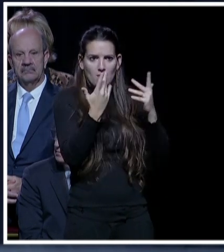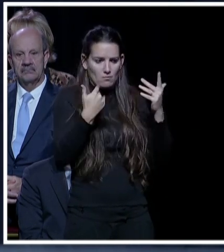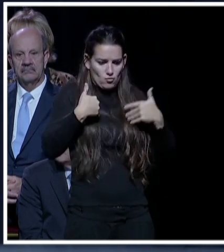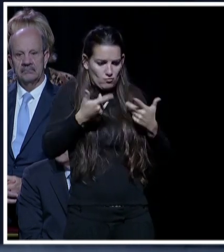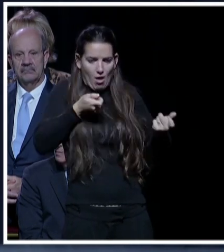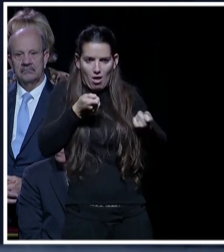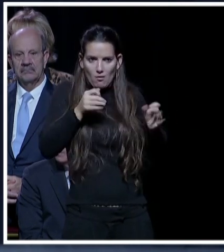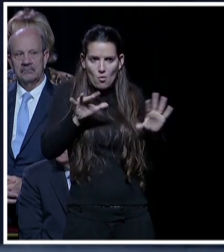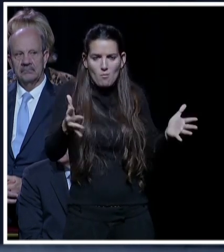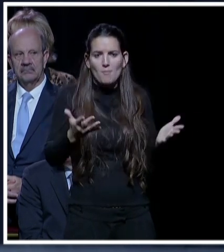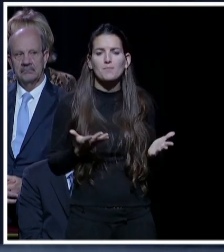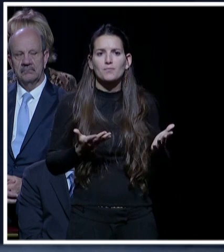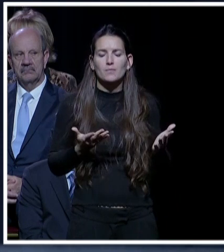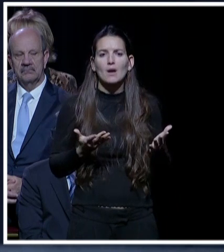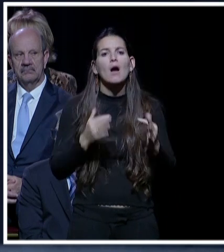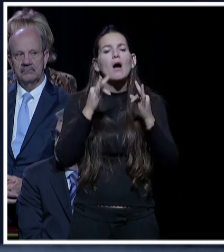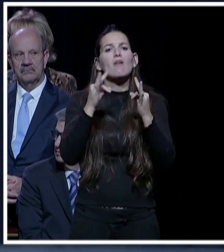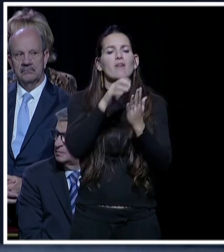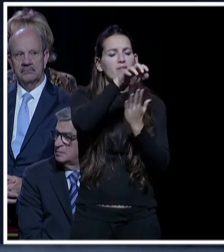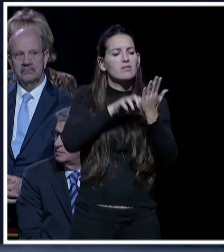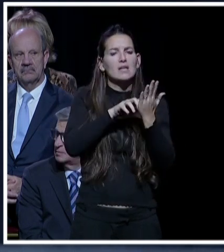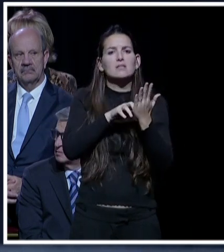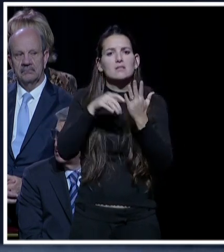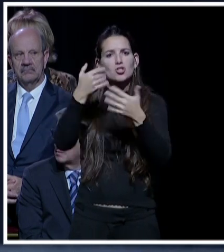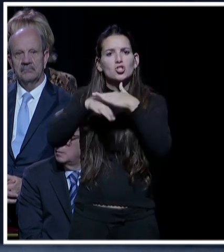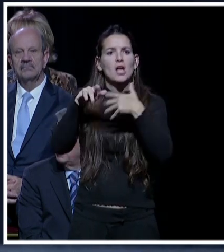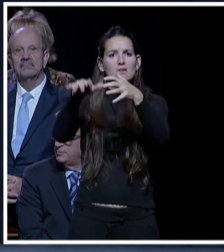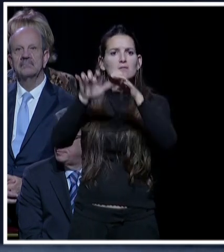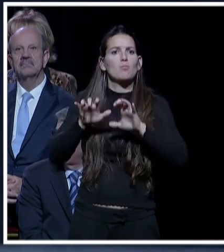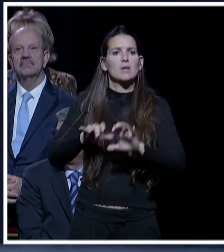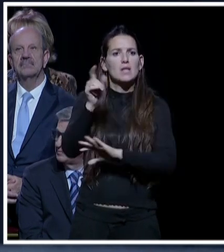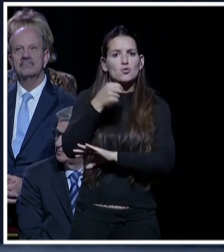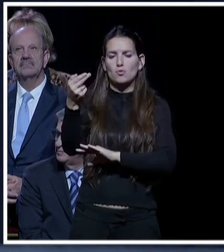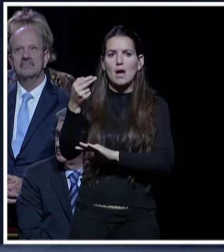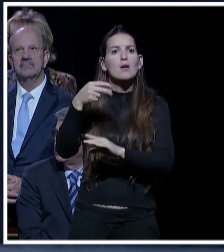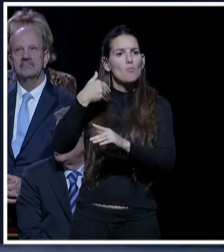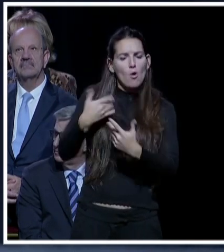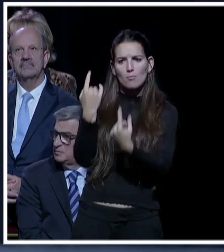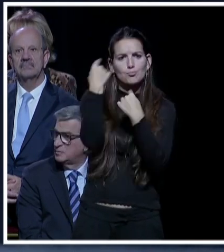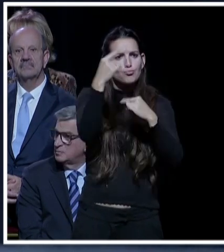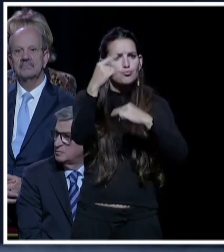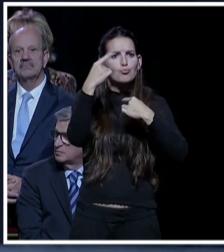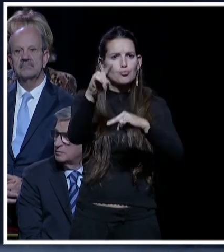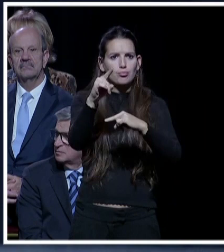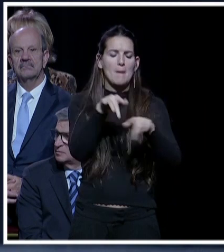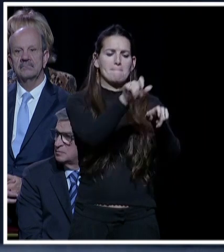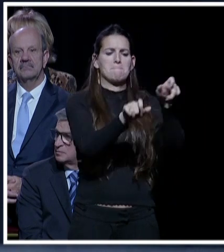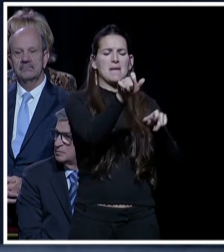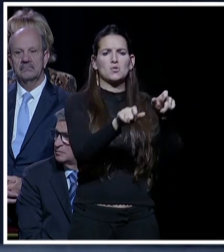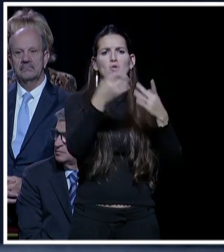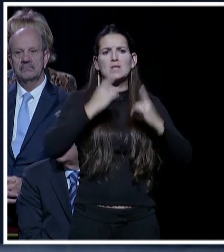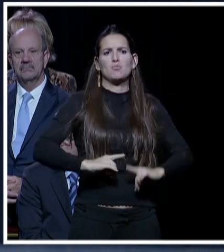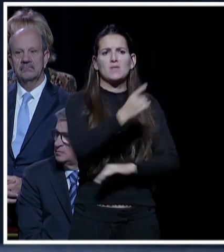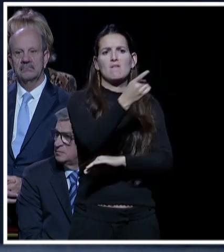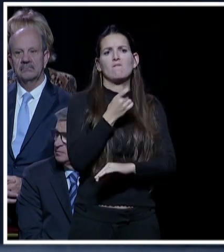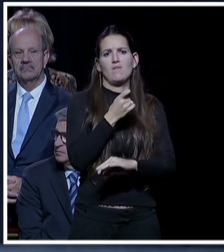l'immigration. J'ai défendu ce texte à l'Assemblée nationale au nom de notre groupe. Ça m'a valu des attaques violentes de la part des députés de